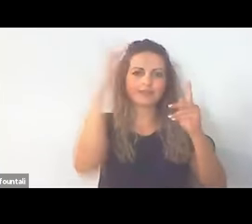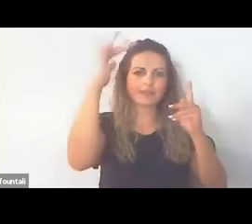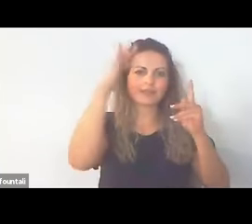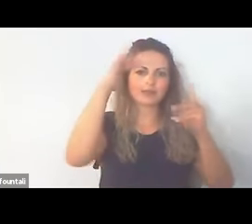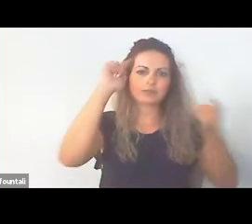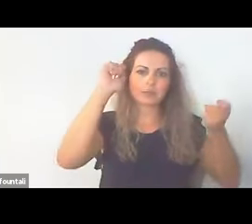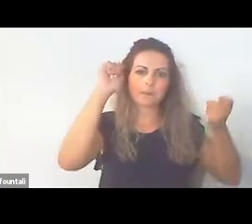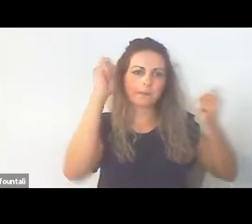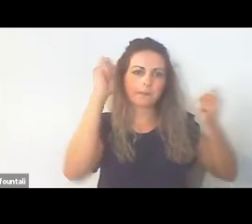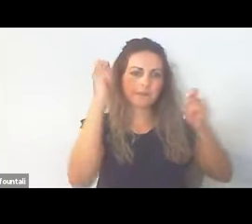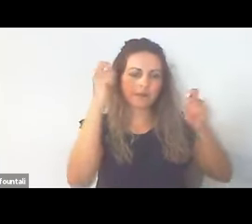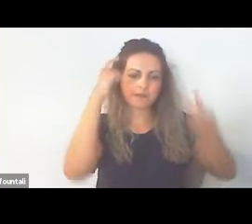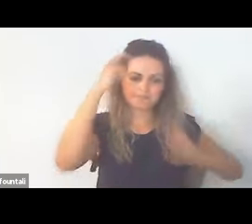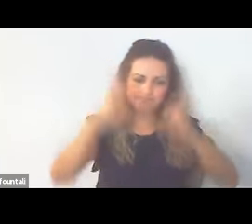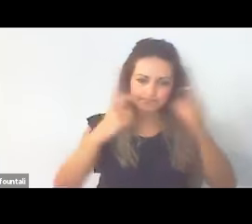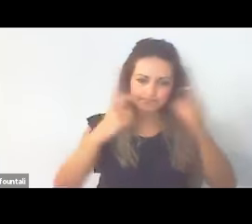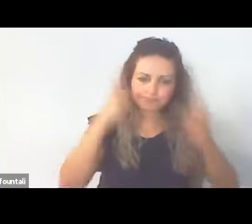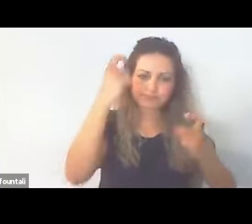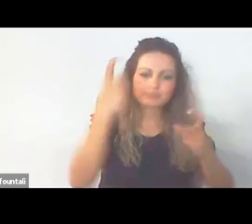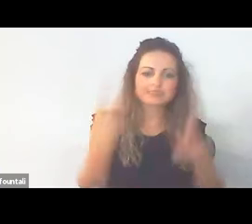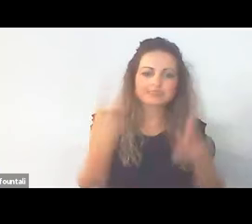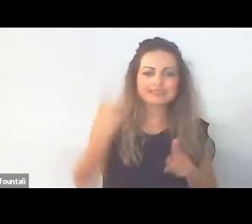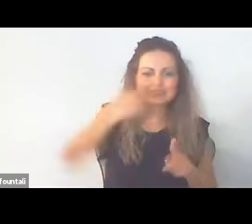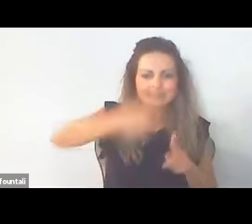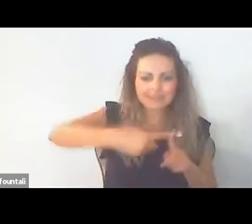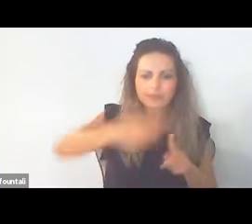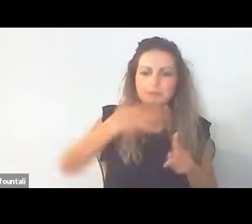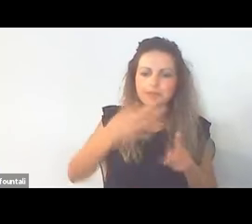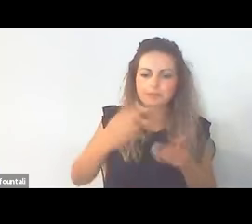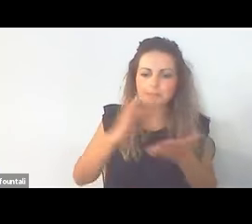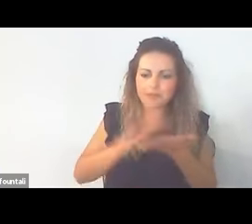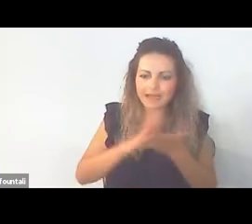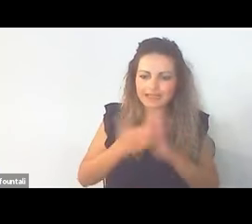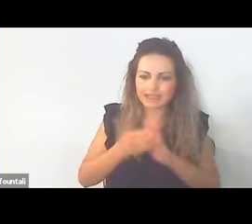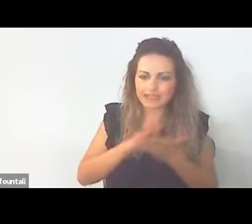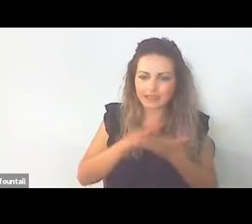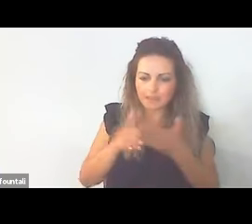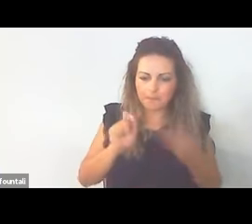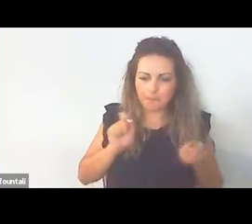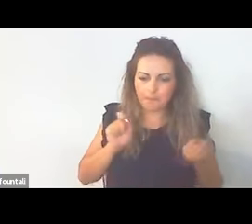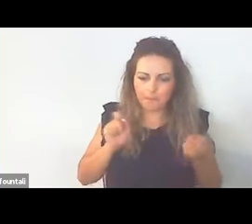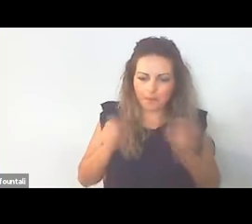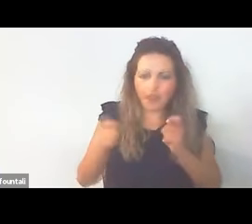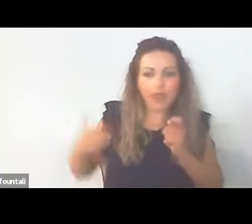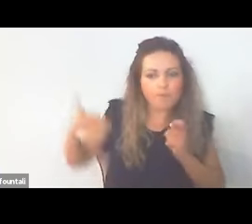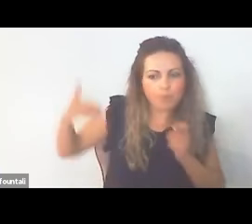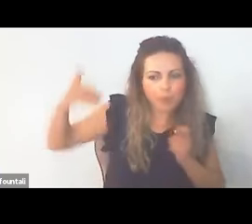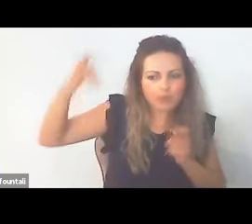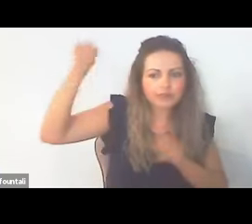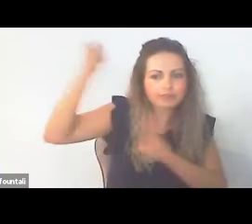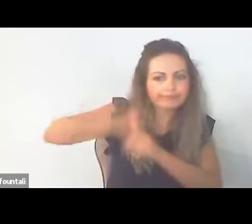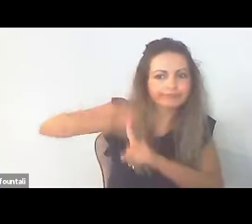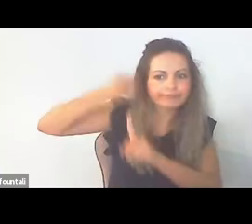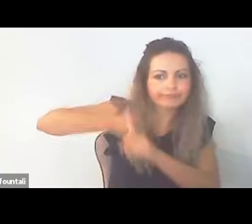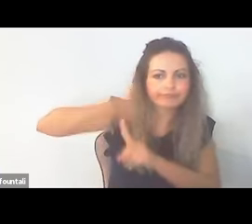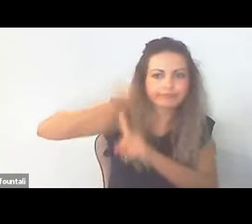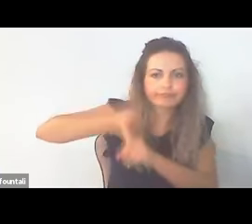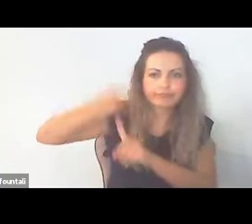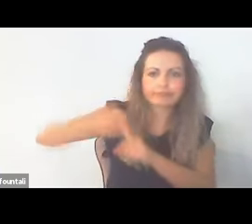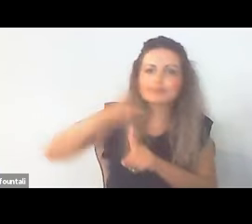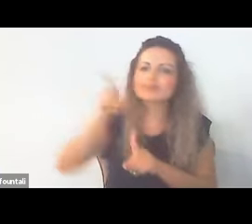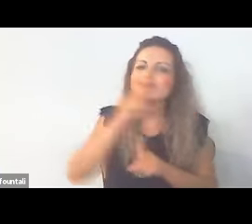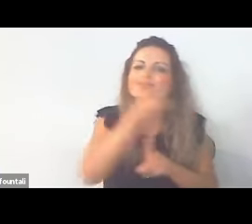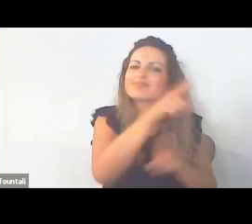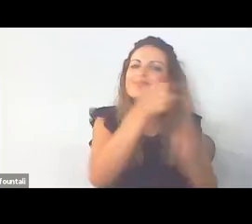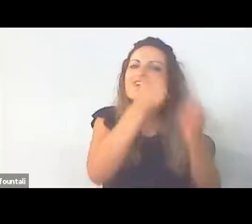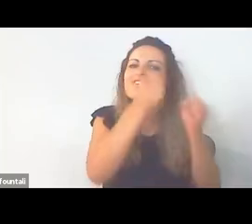στοχαστούμε, αλλά και να πράξουμε εκ νέου για τους επόμενους αγώνες και τις επόμενες ενδεχόμενες νίκες που έχουμε να κατοχυρώσουμε σε μια περίοδο που είναι